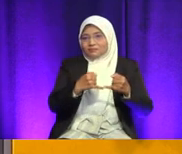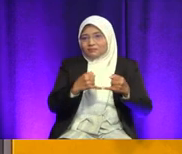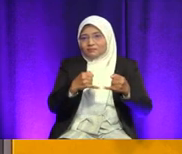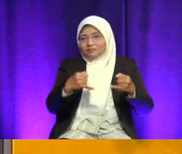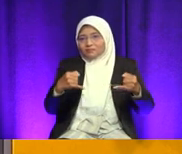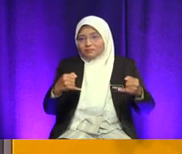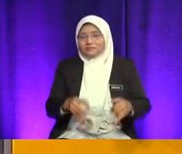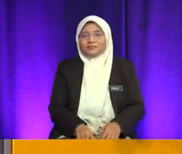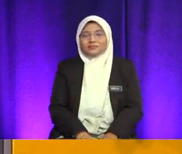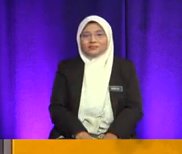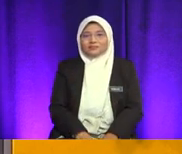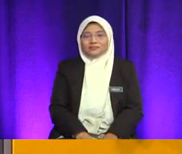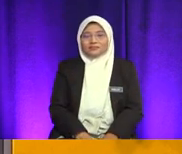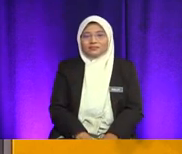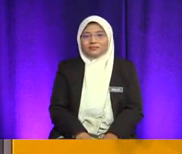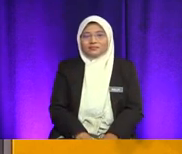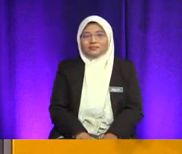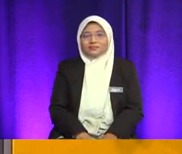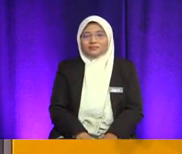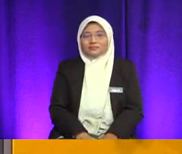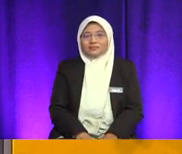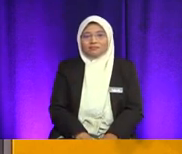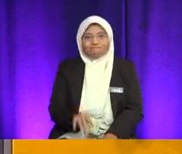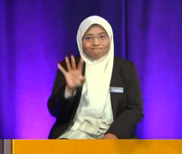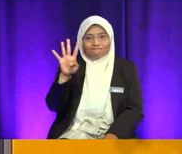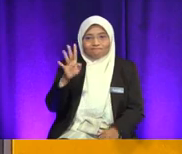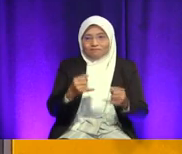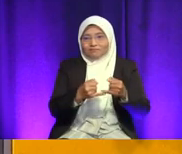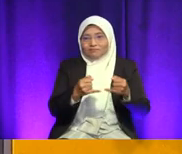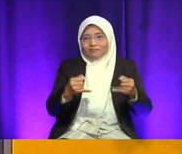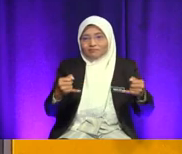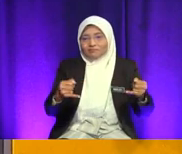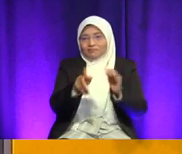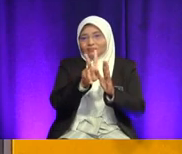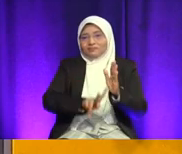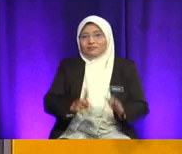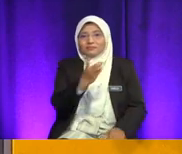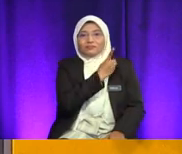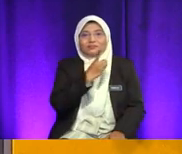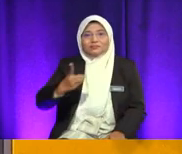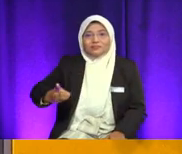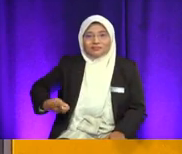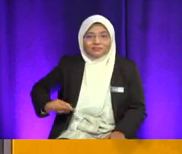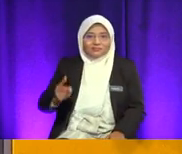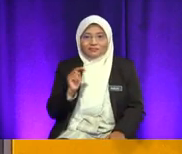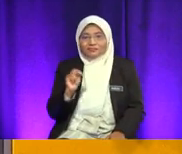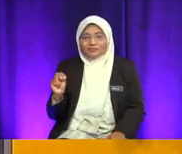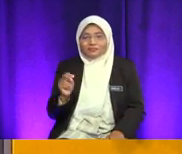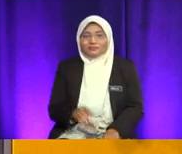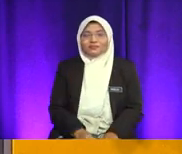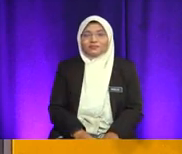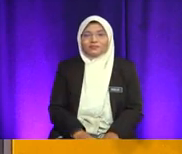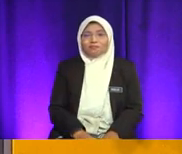terdapat penyoalan tentang jenis-jenis kedaulatan Baiklah kita Terangkan dengan lebih jelas